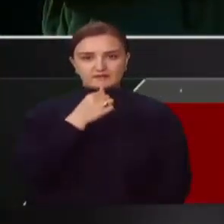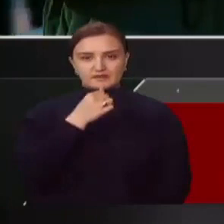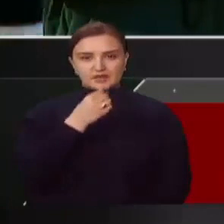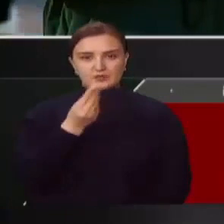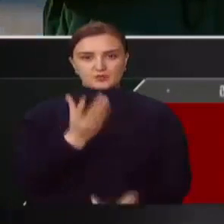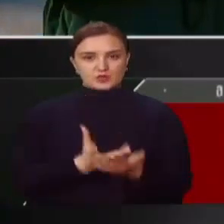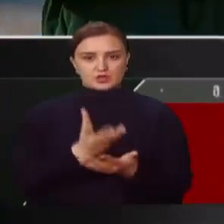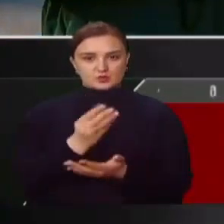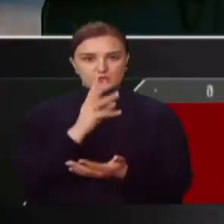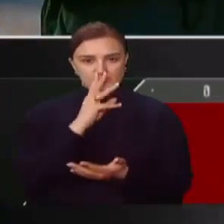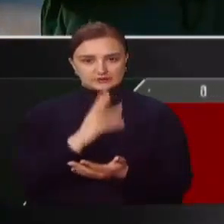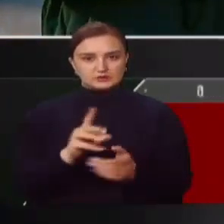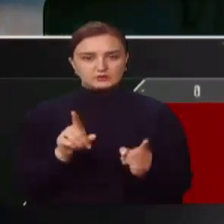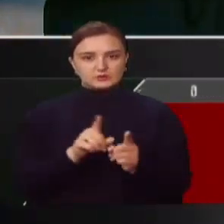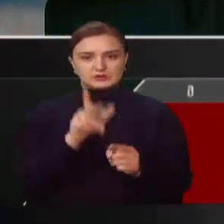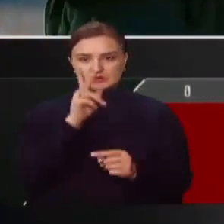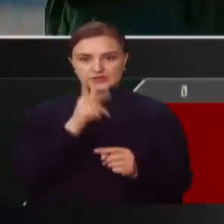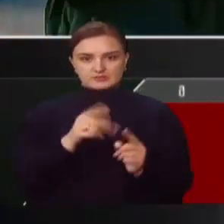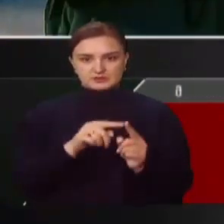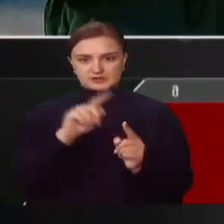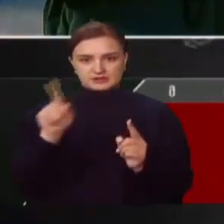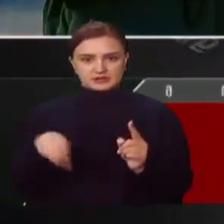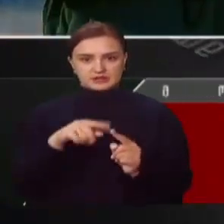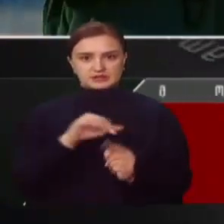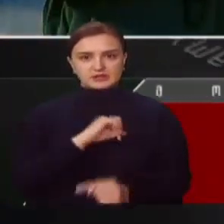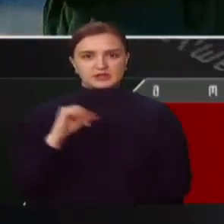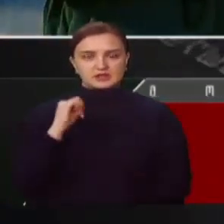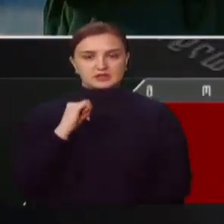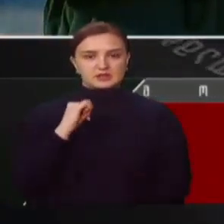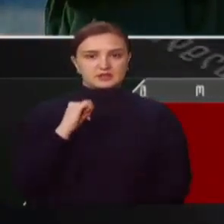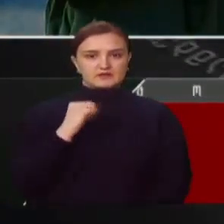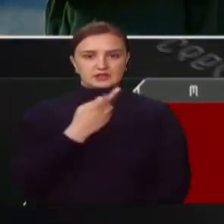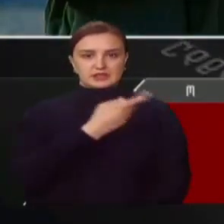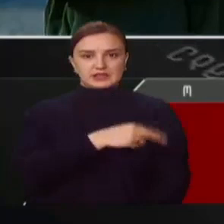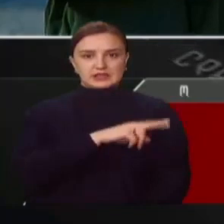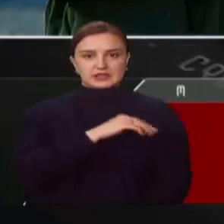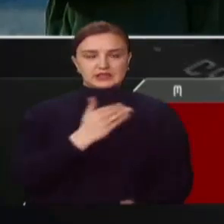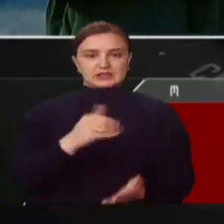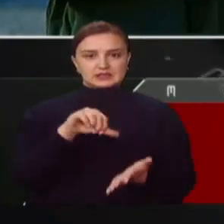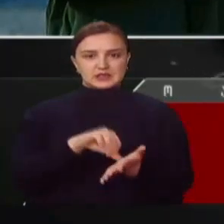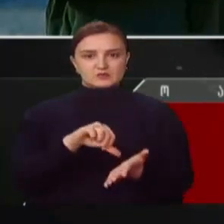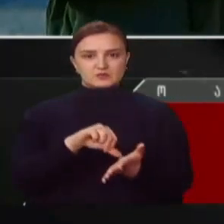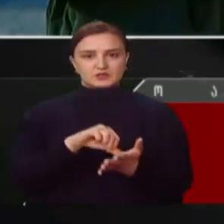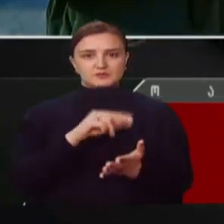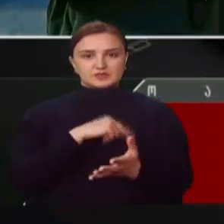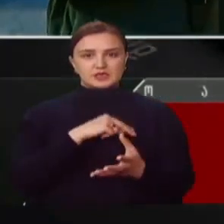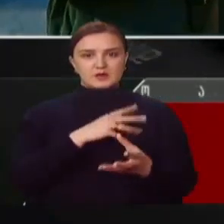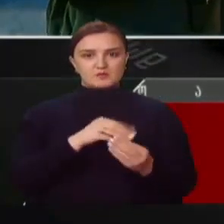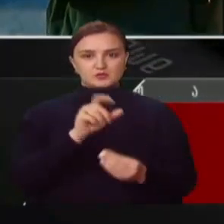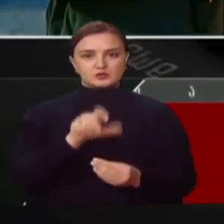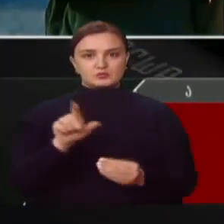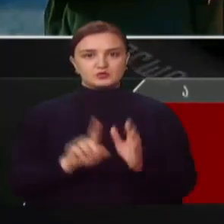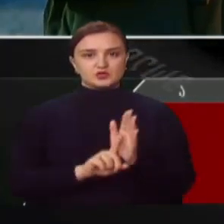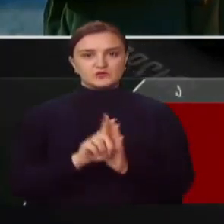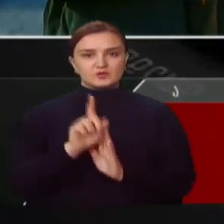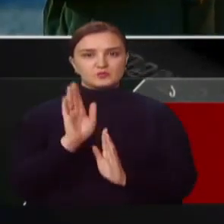ანაზფულად კომპენსაციას ასევე სამწლიანს თავად კლინიკის წარმომადგენლებს თანამშრომლებს შეხვედრის